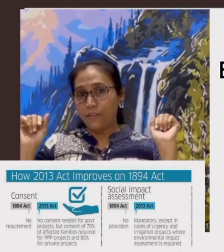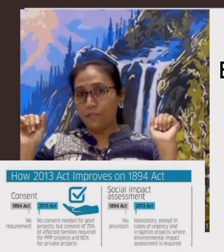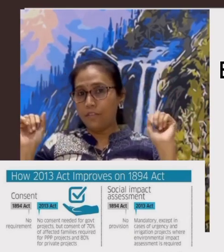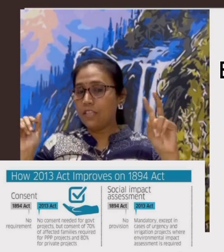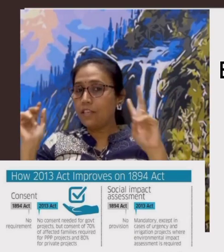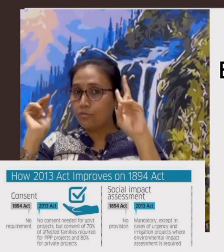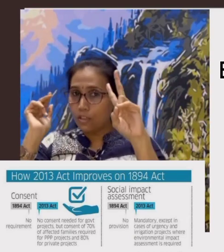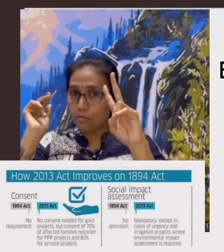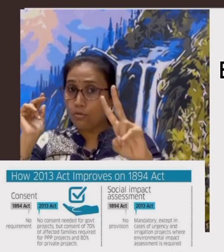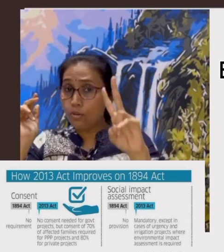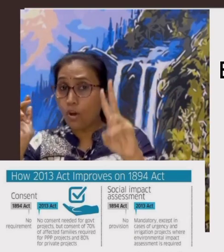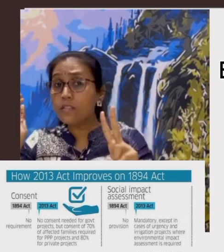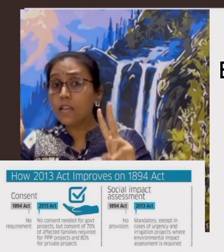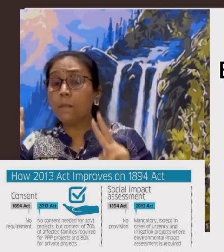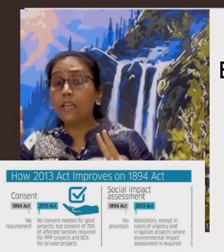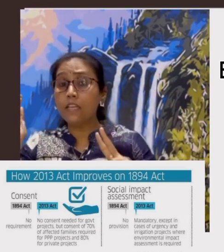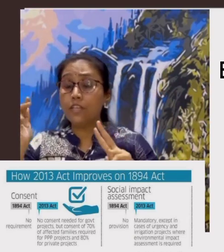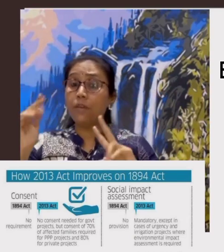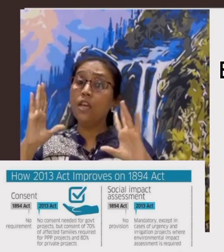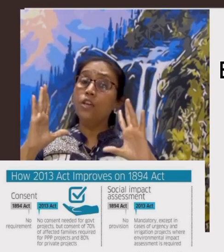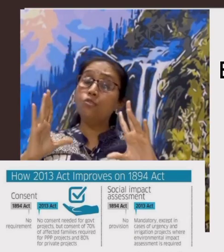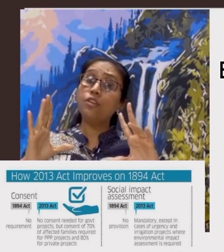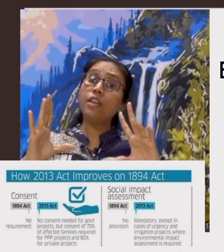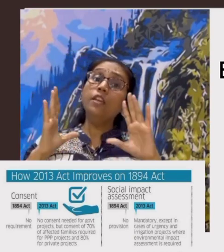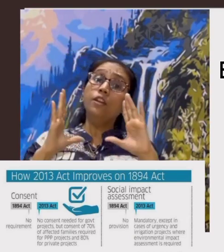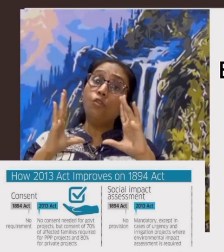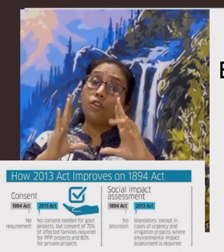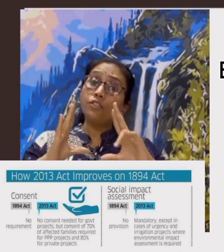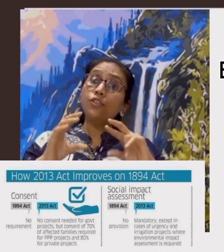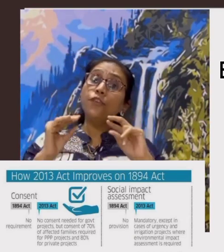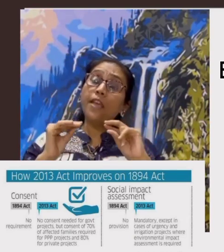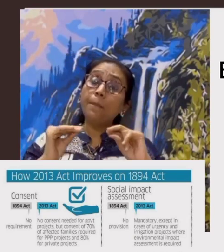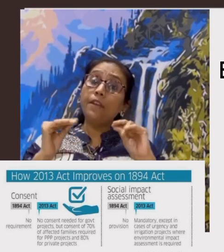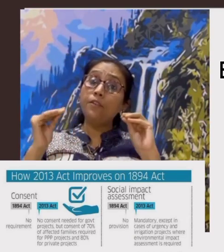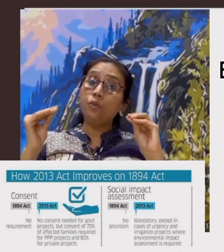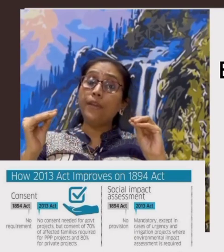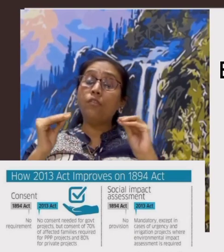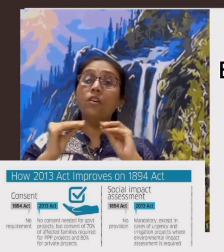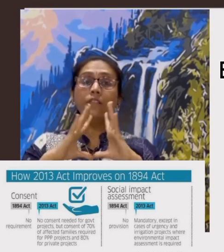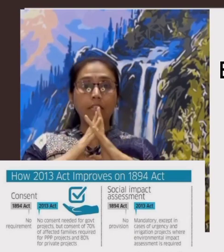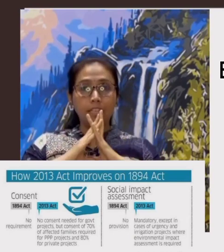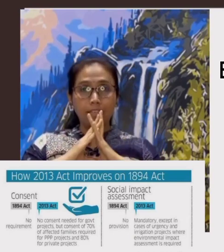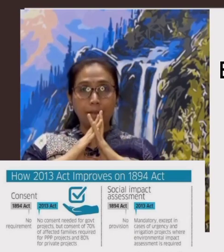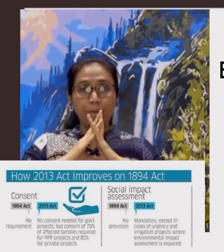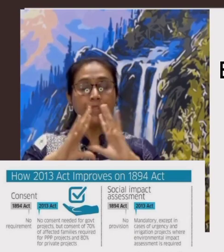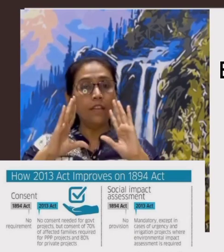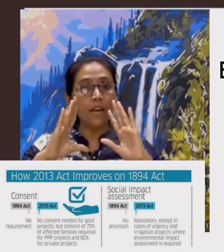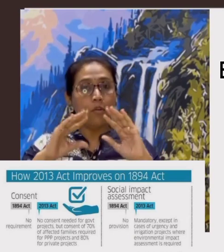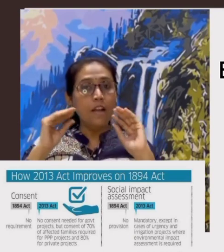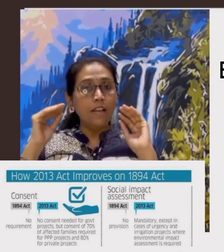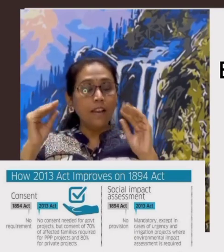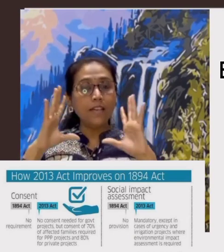बेनिफिट। ठीक है, तो ये दो लॉज है हमारी कंट्री में जो कि डॉक्ट्रिन ऑफ एमिनेंट डोमेन को गवर्न करते हैं।